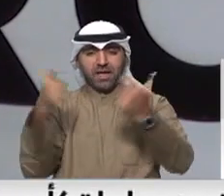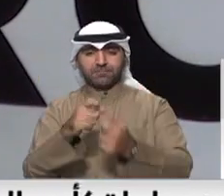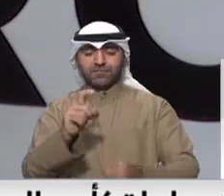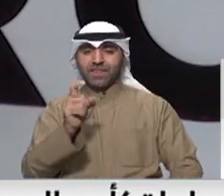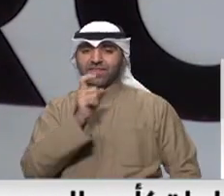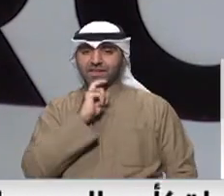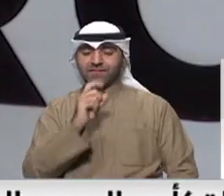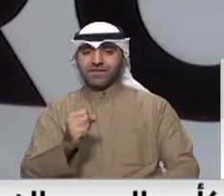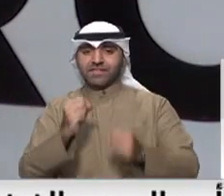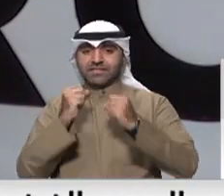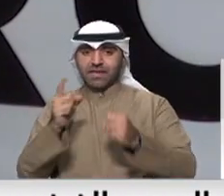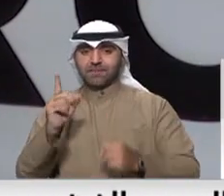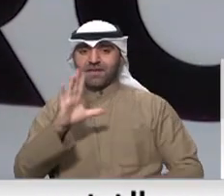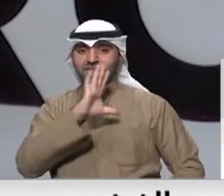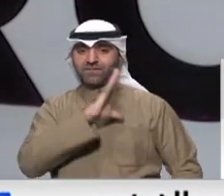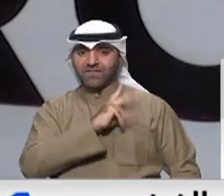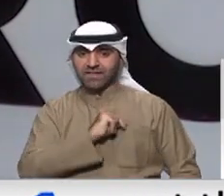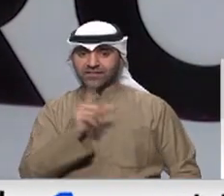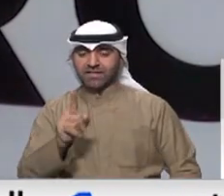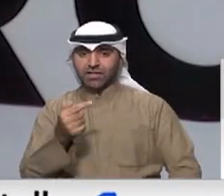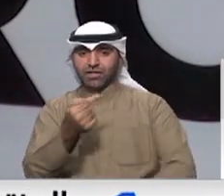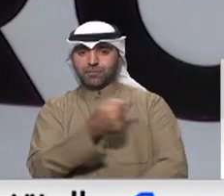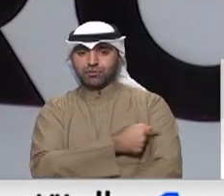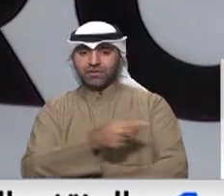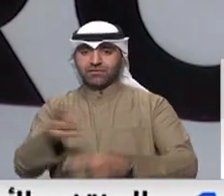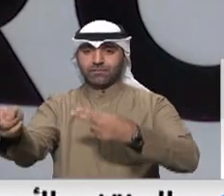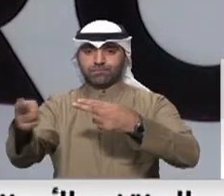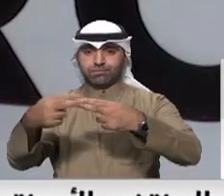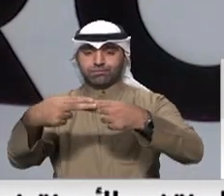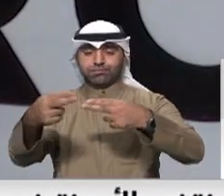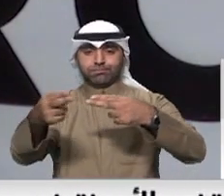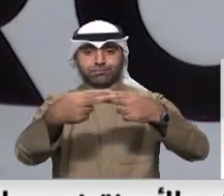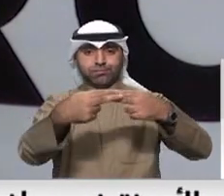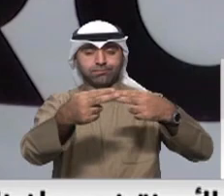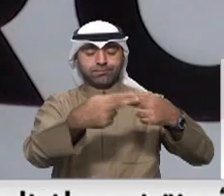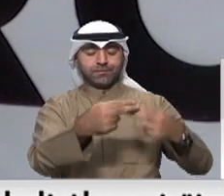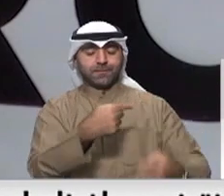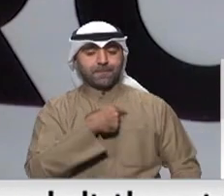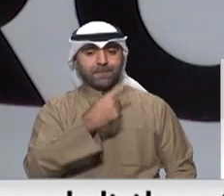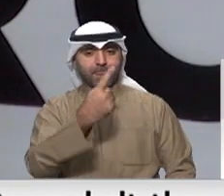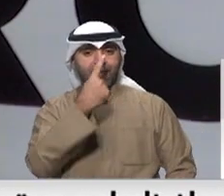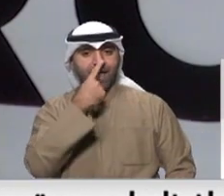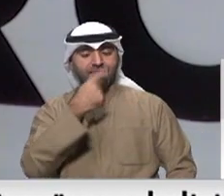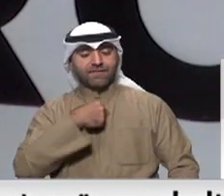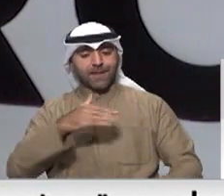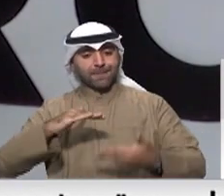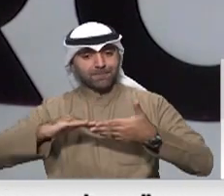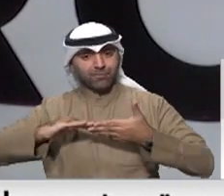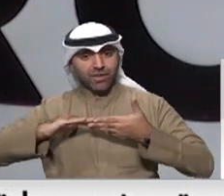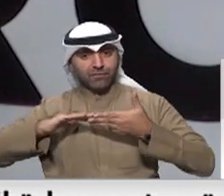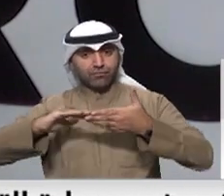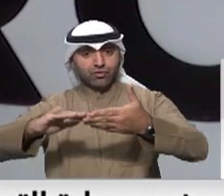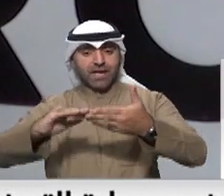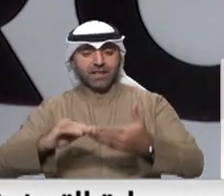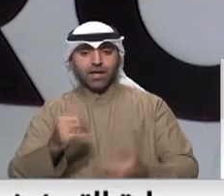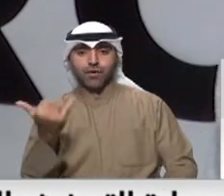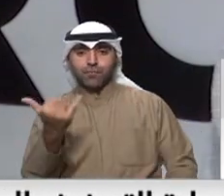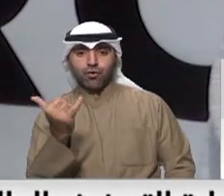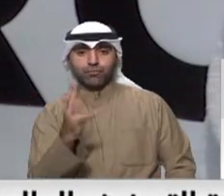الفنية راح يحتوي على 35 سرير وطبعا على 750 متر